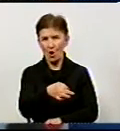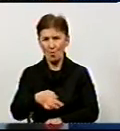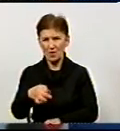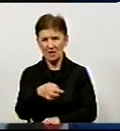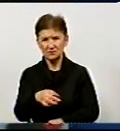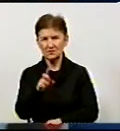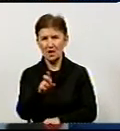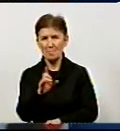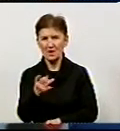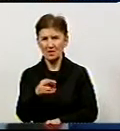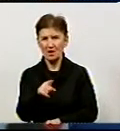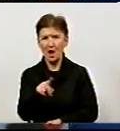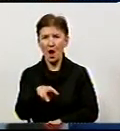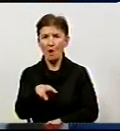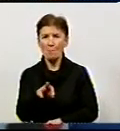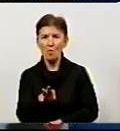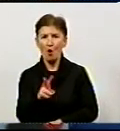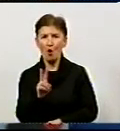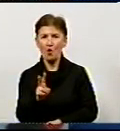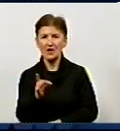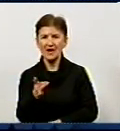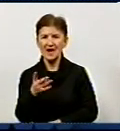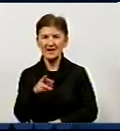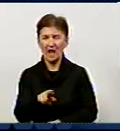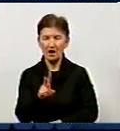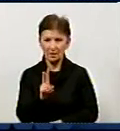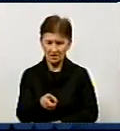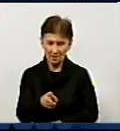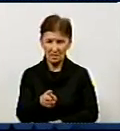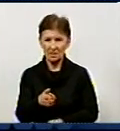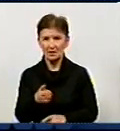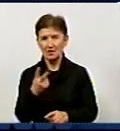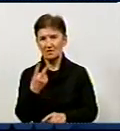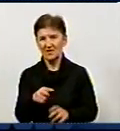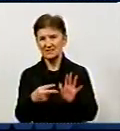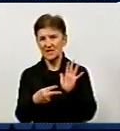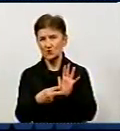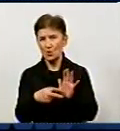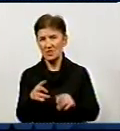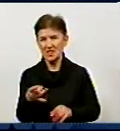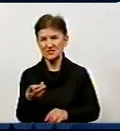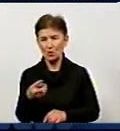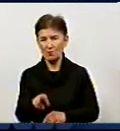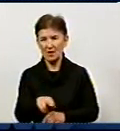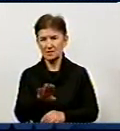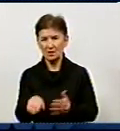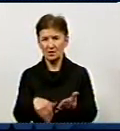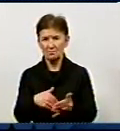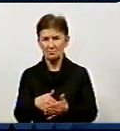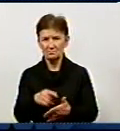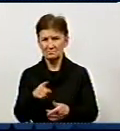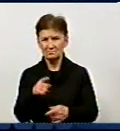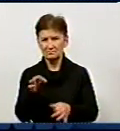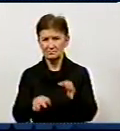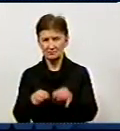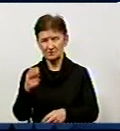катера «Бердянськ» Роман Мокряк, родом із села Карлівка Кропивницького району. 27 листопада його рішенням підконтрольного Росії Київського